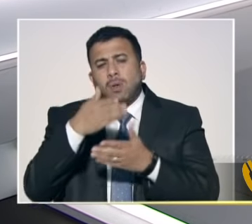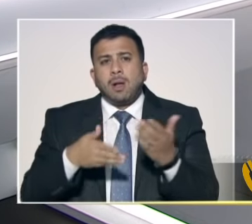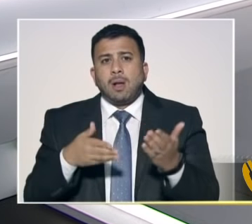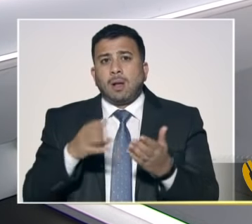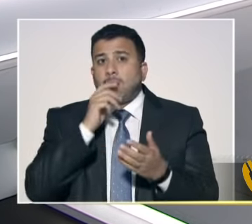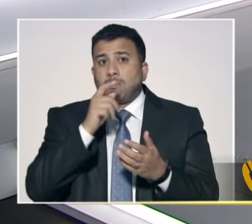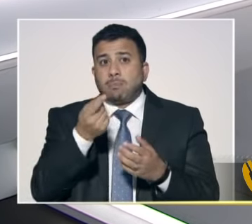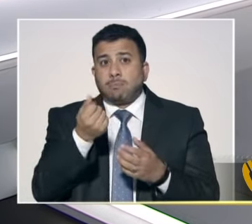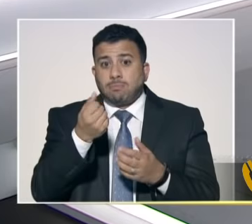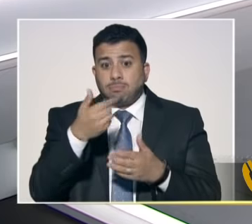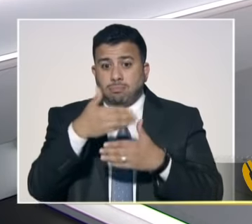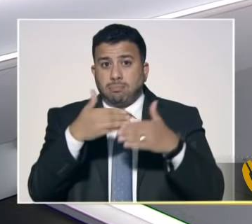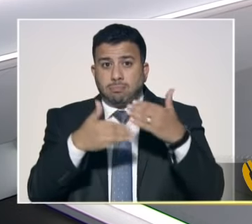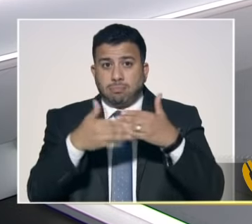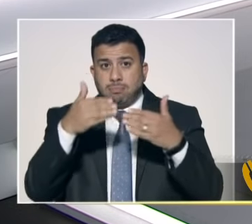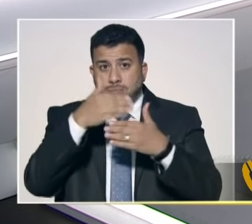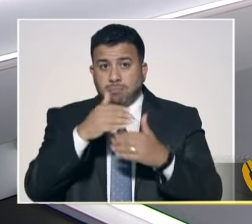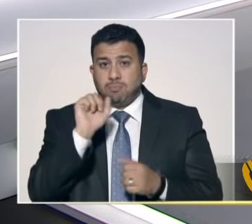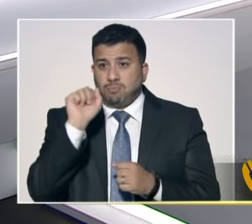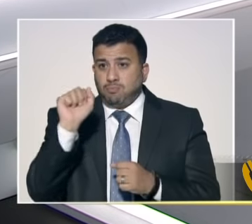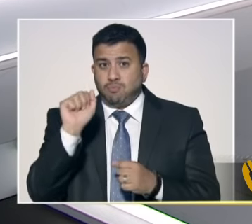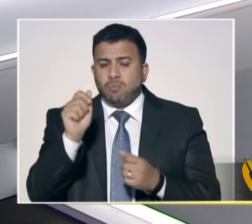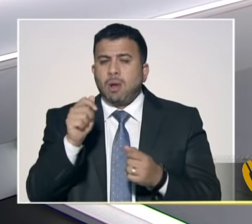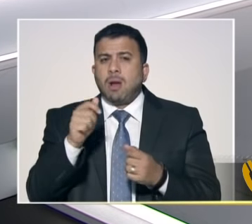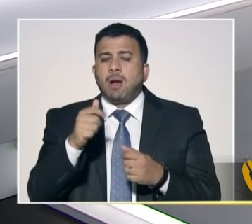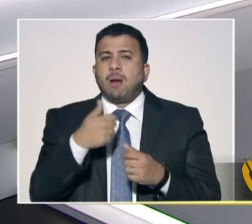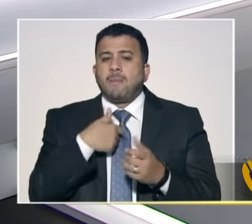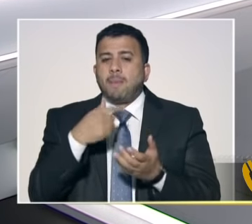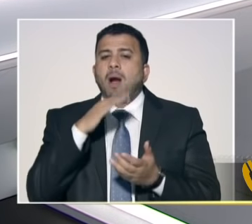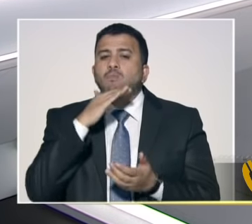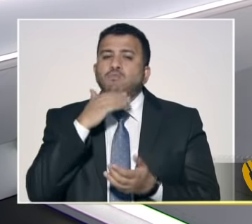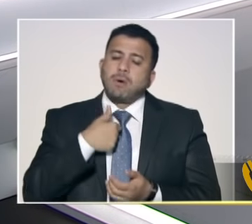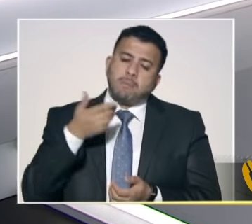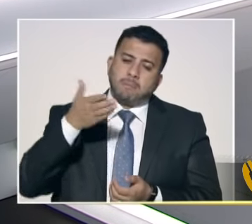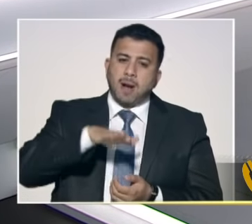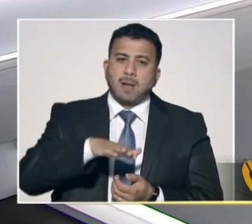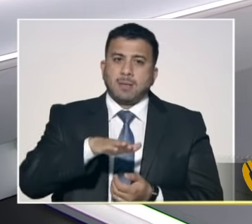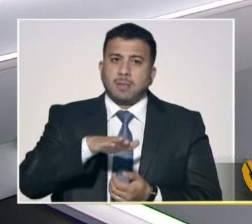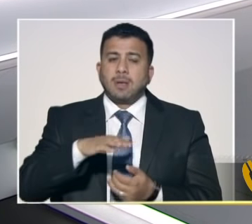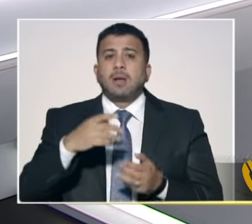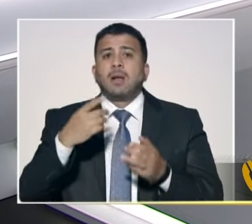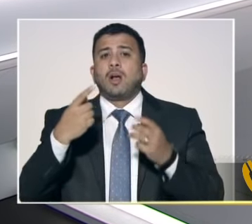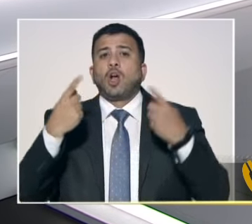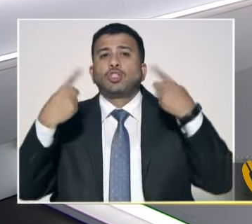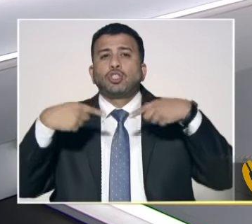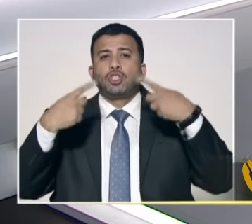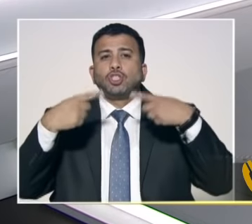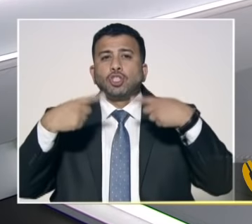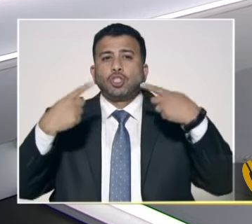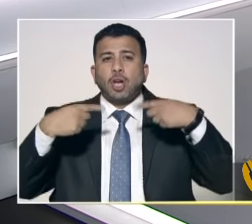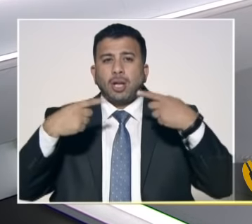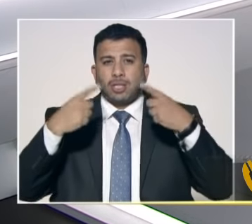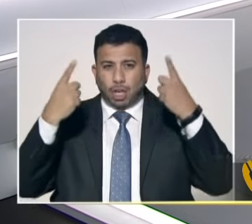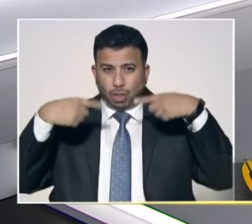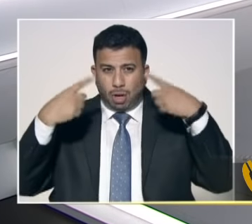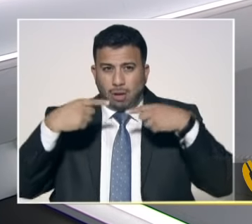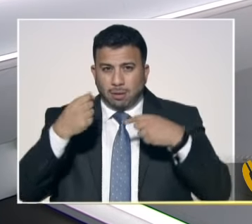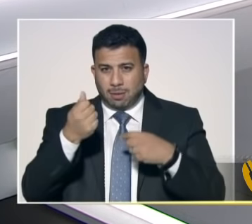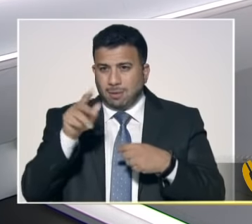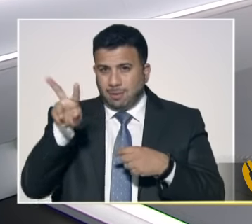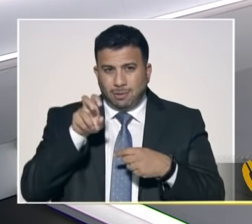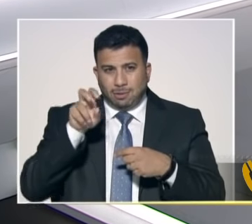وترك عقارا للإيجار. ذلك الإيجار كان يقسمه أخي الأكبر على 3